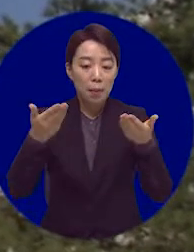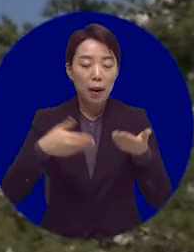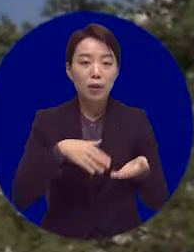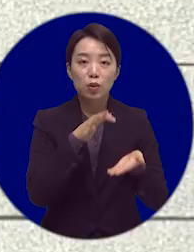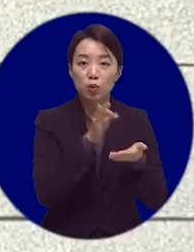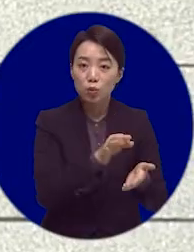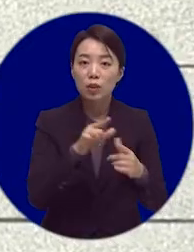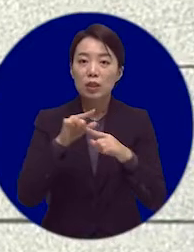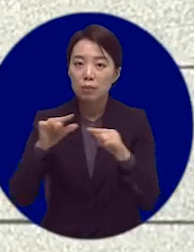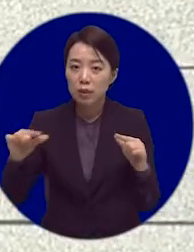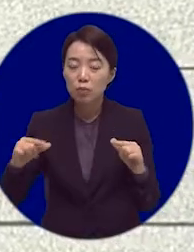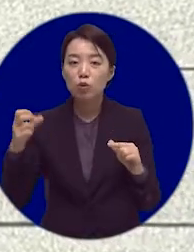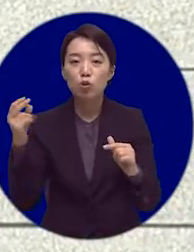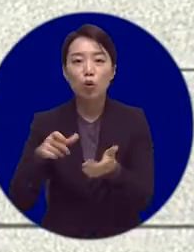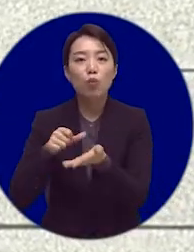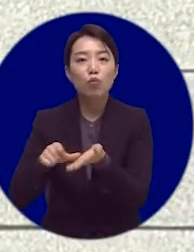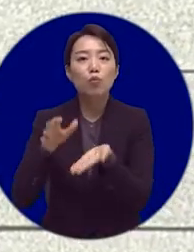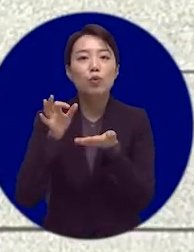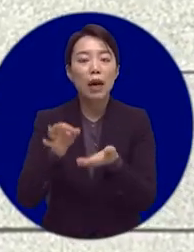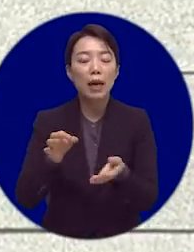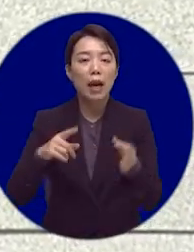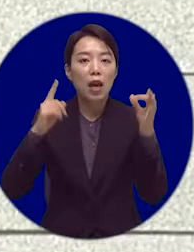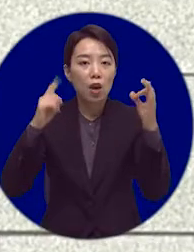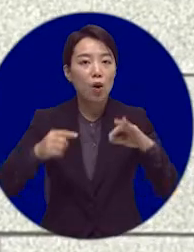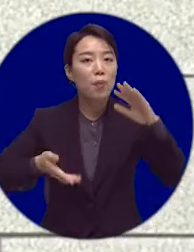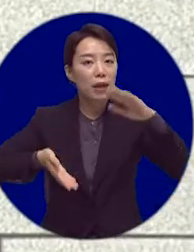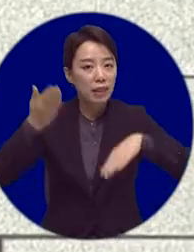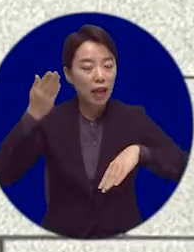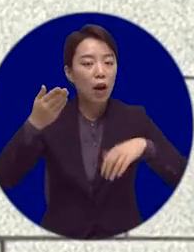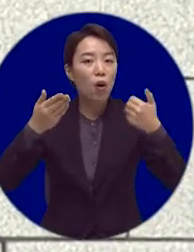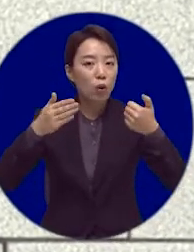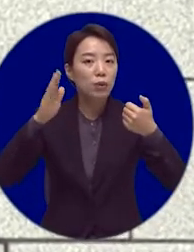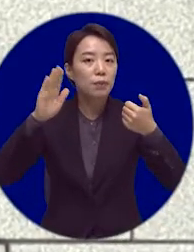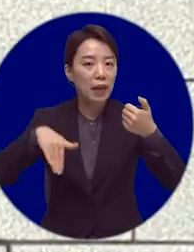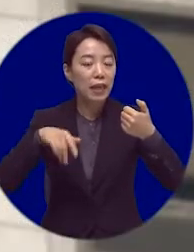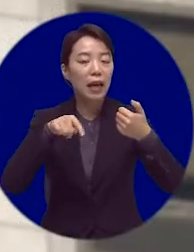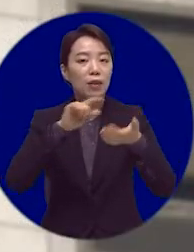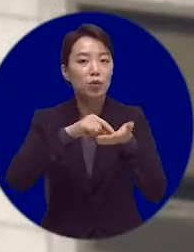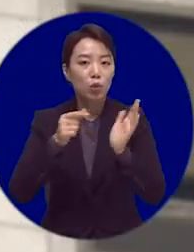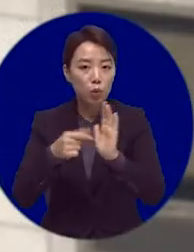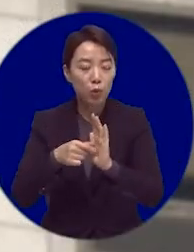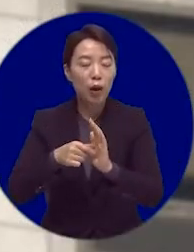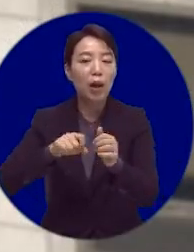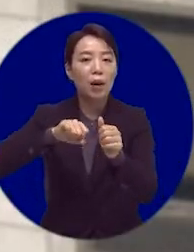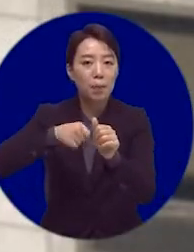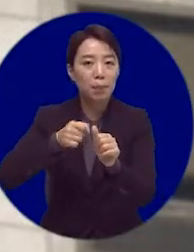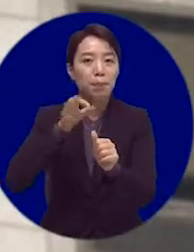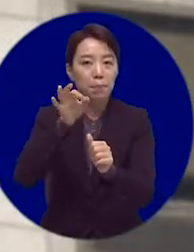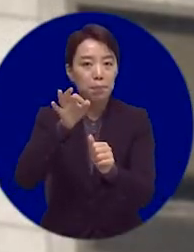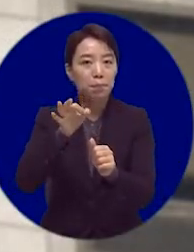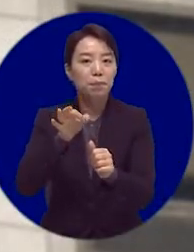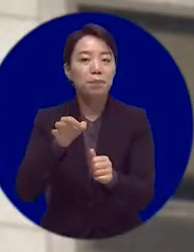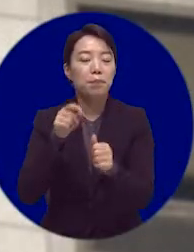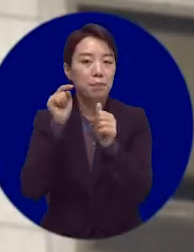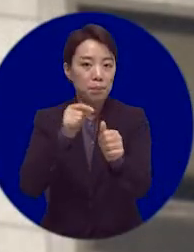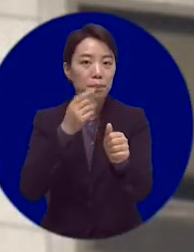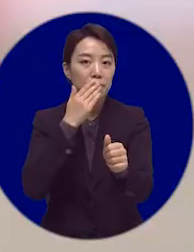또는 음식물, 물품가액의 10배 이상 50배 이하에 상당하는 금액에 과태료를 부과받게